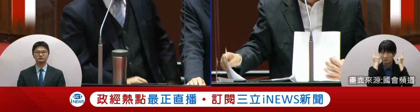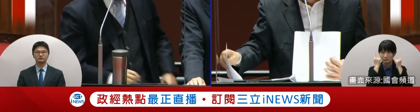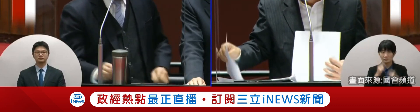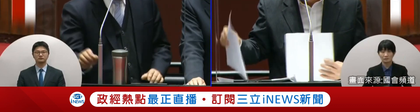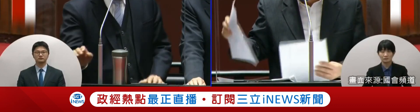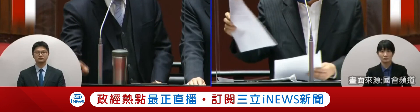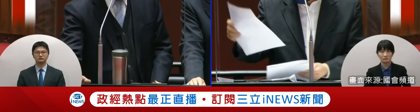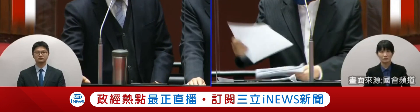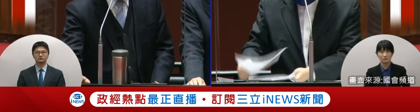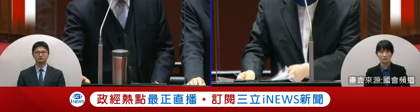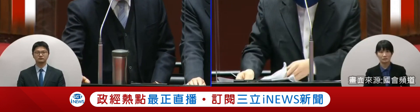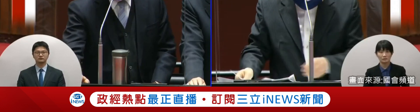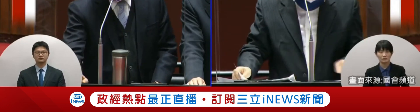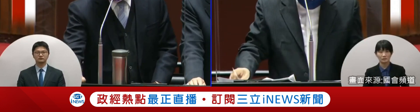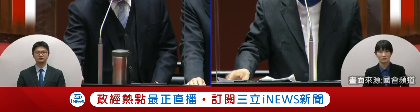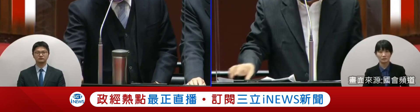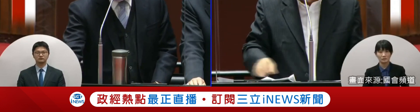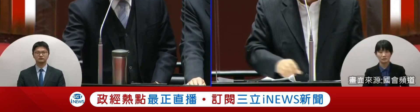台北大学，好。